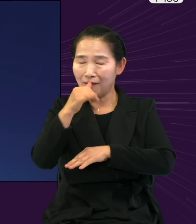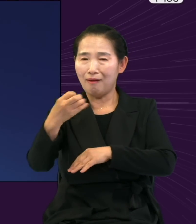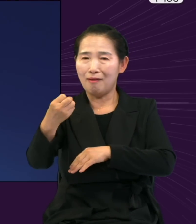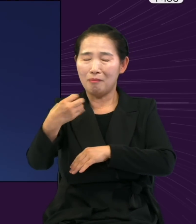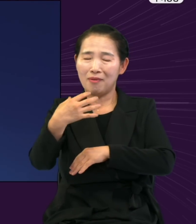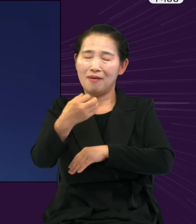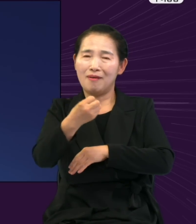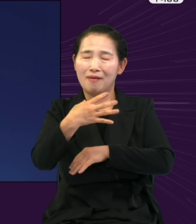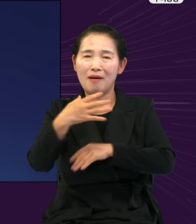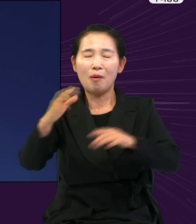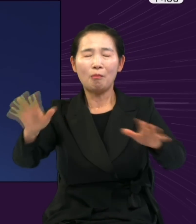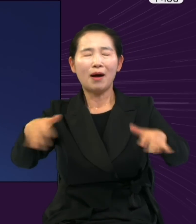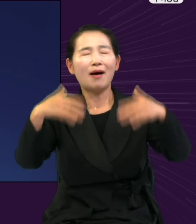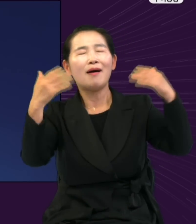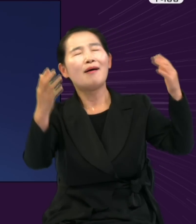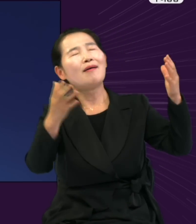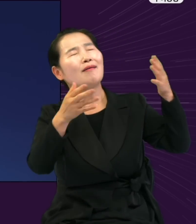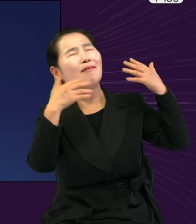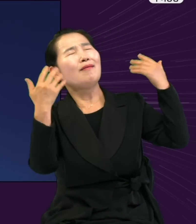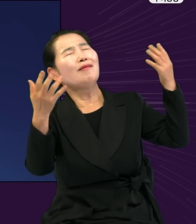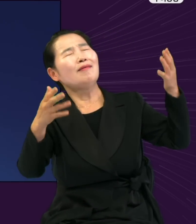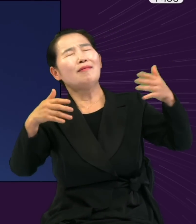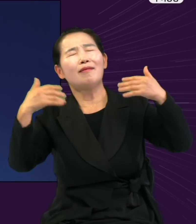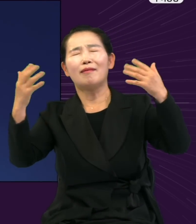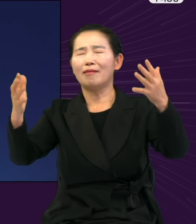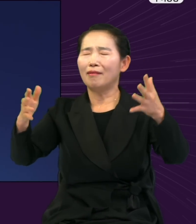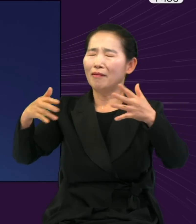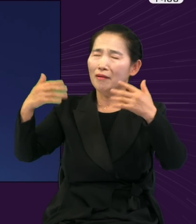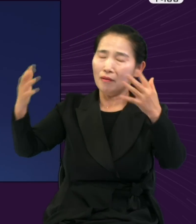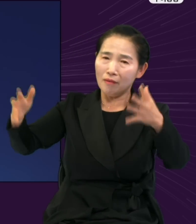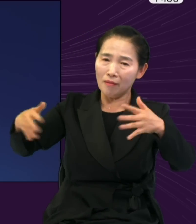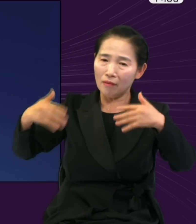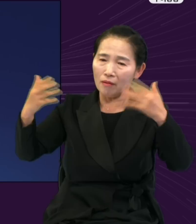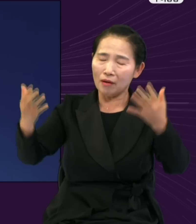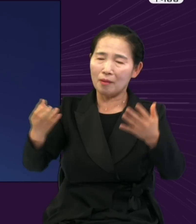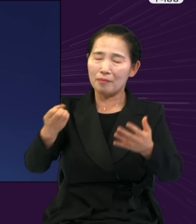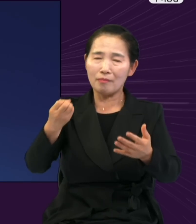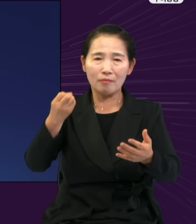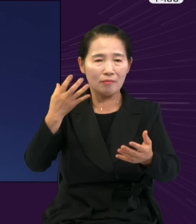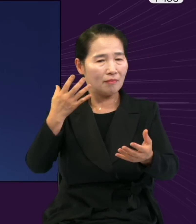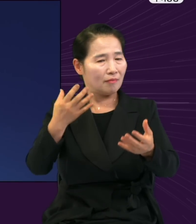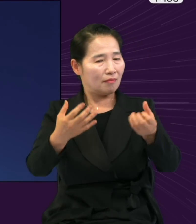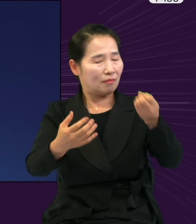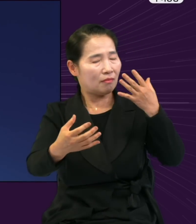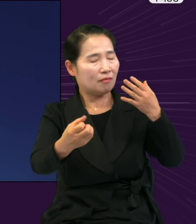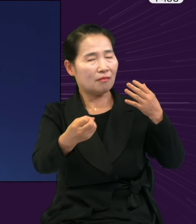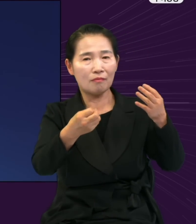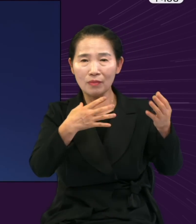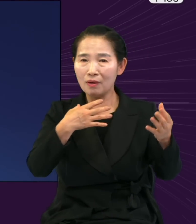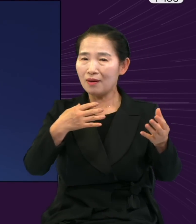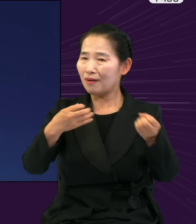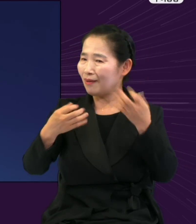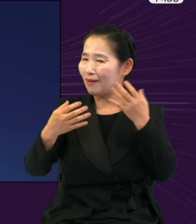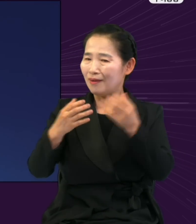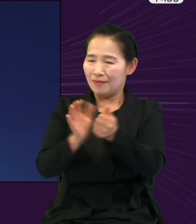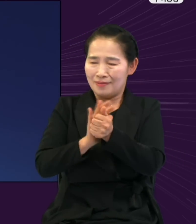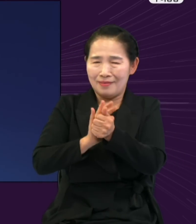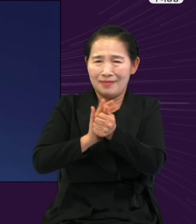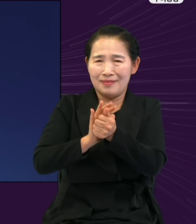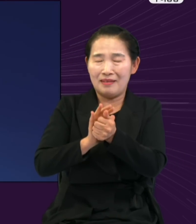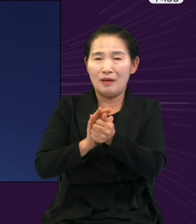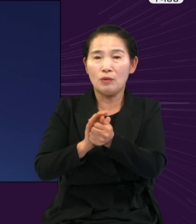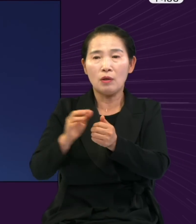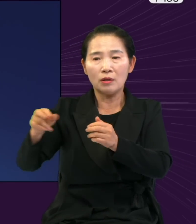바람으로도 저에게 말을 걸어오셨습니다. 지나가는 사람들의 인사말로도 하나님은 저를 위로하셨습니다.